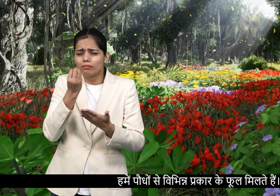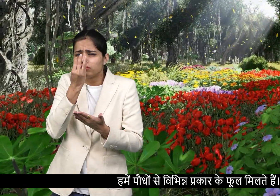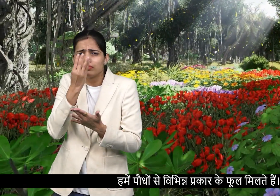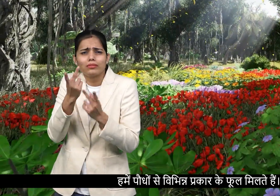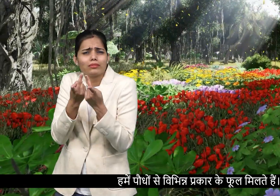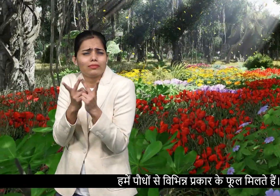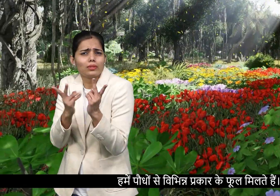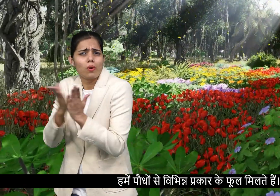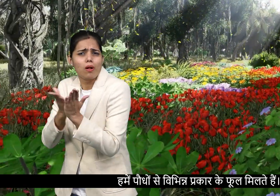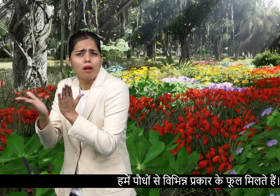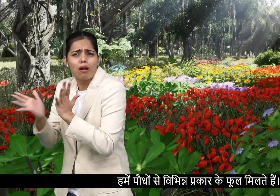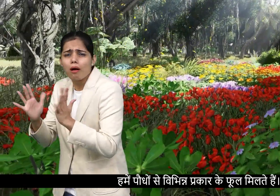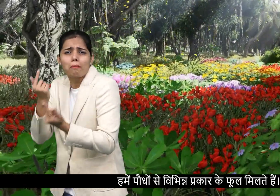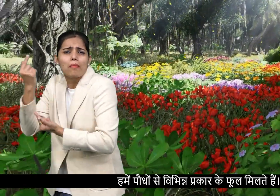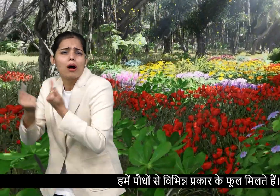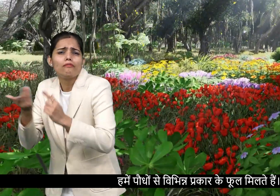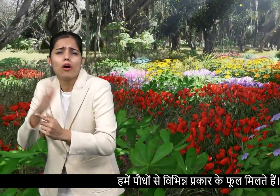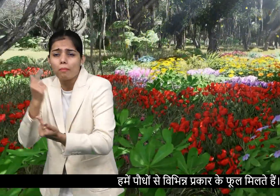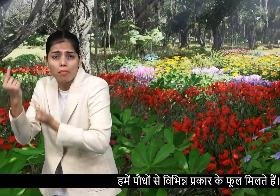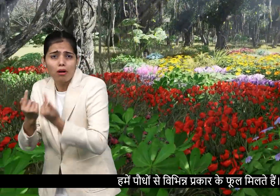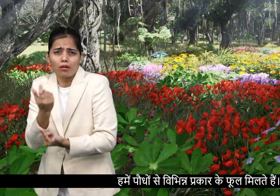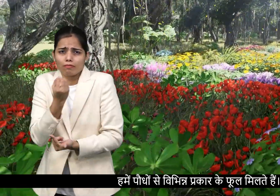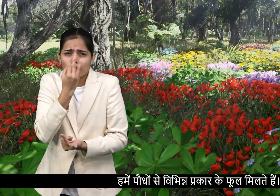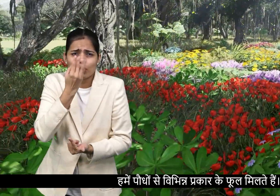हमें पौधों से विभिन्न प्रकार के फूल मिलते हैं।